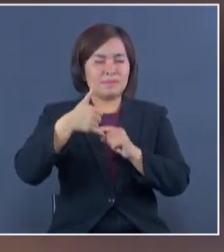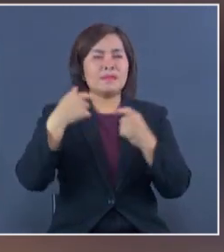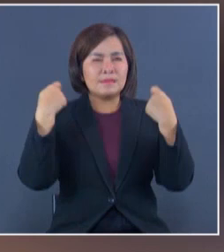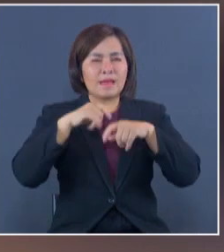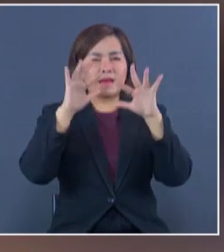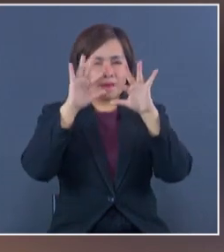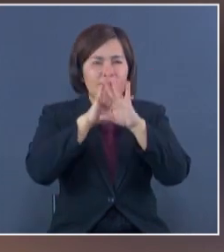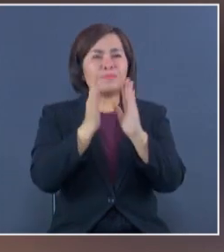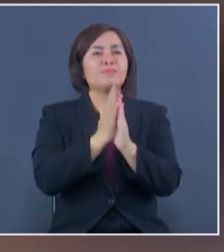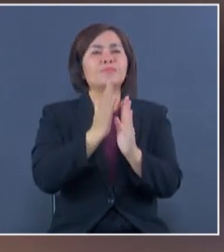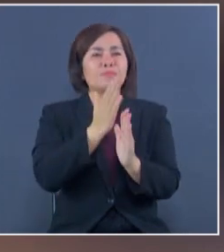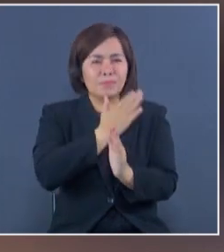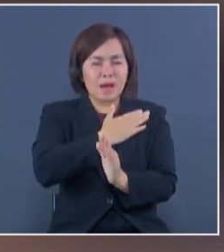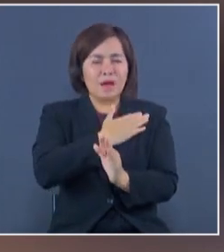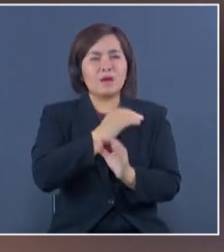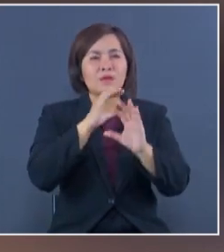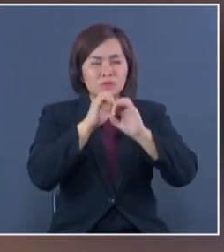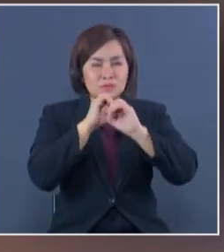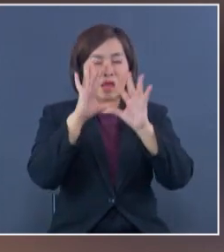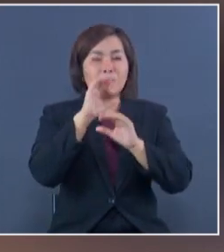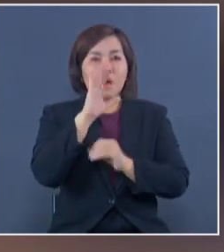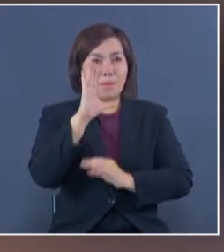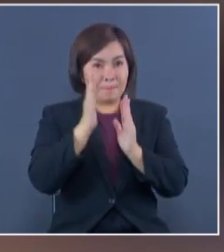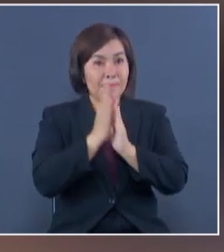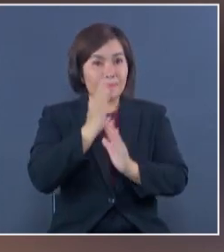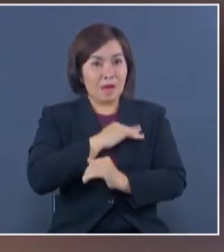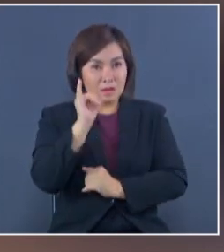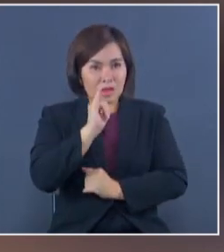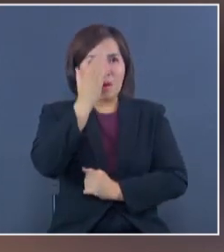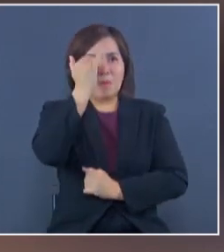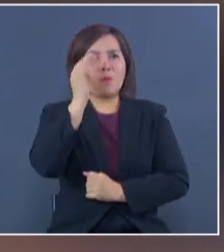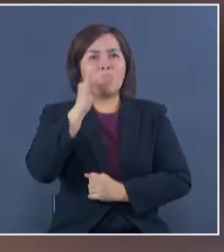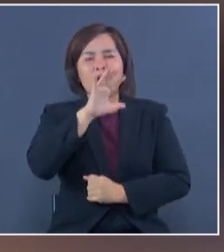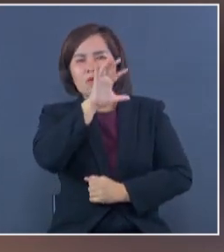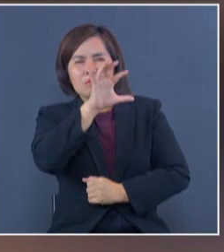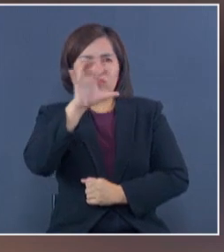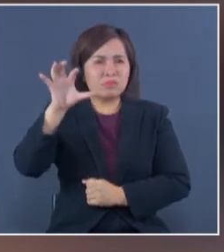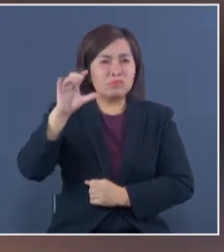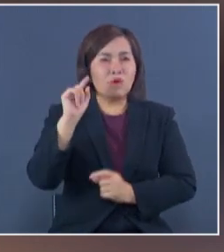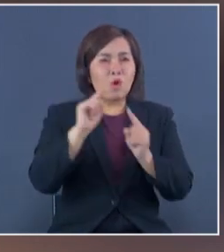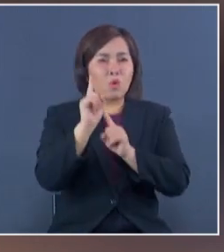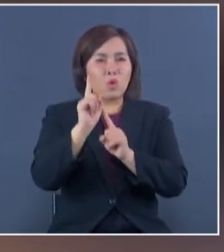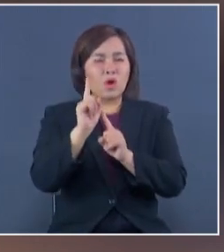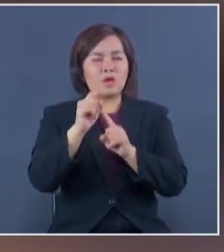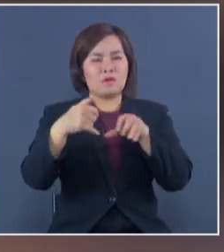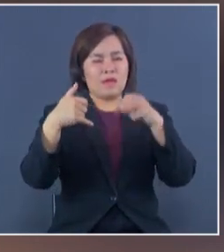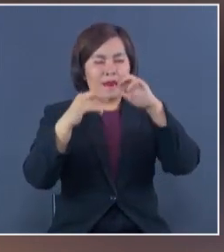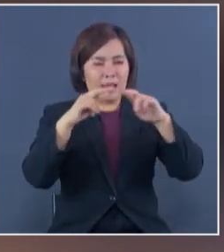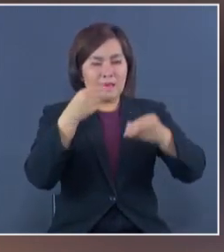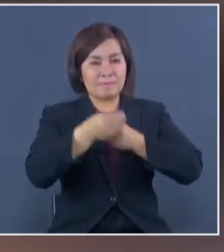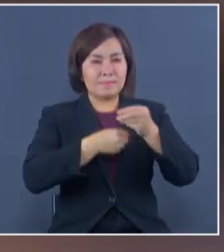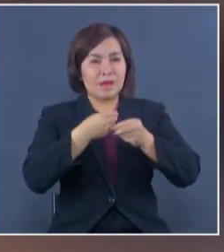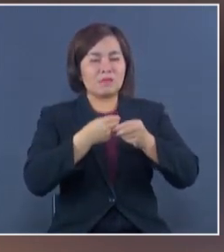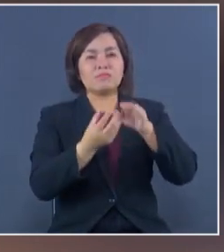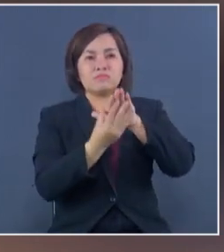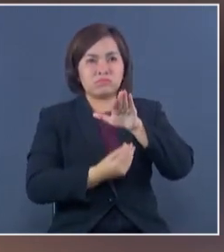พระค่ะต้องใช้แบบนี ้ ยืนเอะอะเอะอะโวยวายอยู่ที่บริเวณโต๊ะรับงานของลูกค้าอยู่หน้าร้านถ่าย